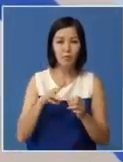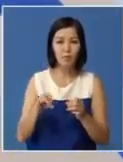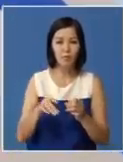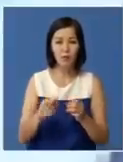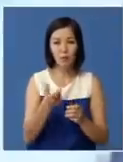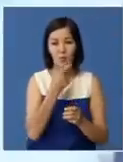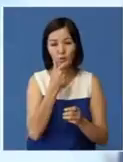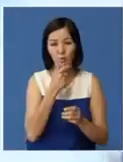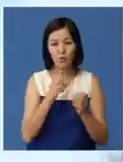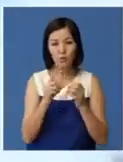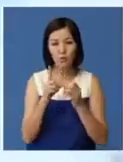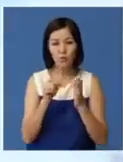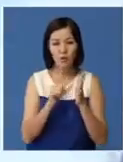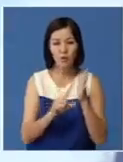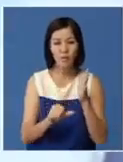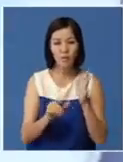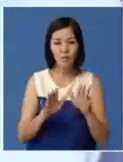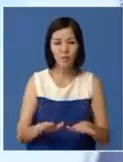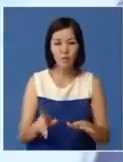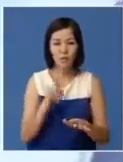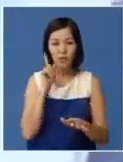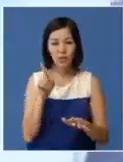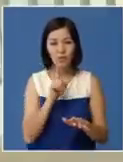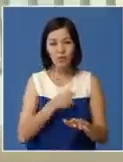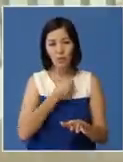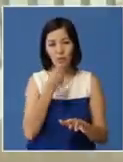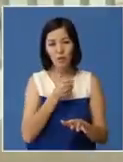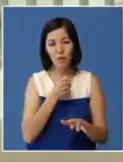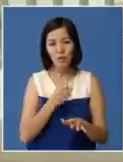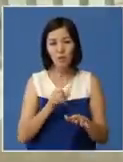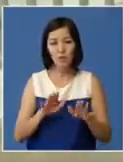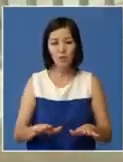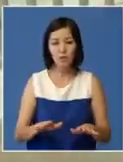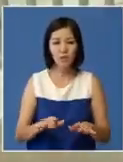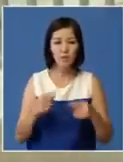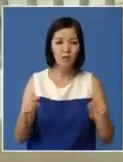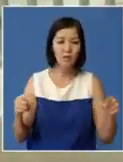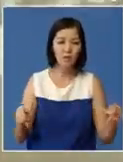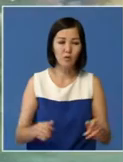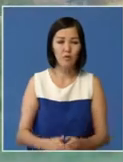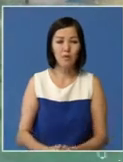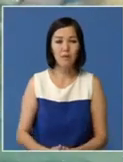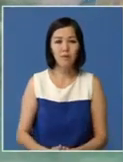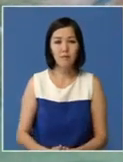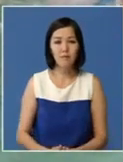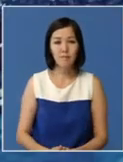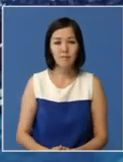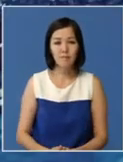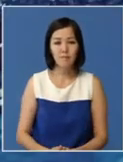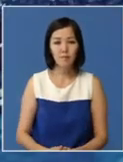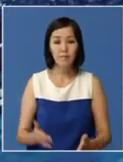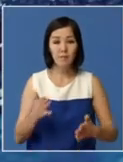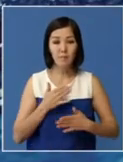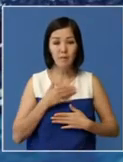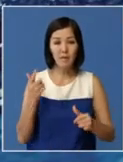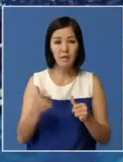орын бар, жасы кішілердікі бөлік, жүзуге мүмкіндік алған ауыл балаларының жүздері бал-бұл жанады. Менің атым